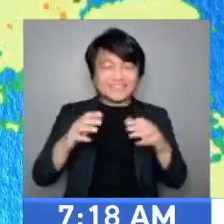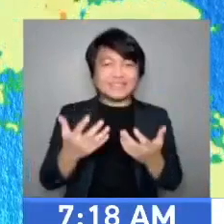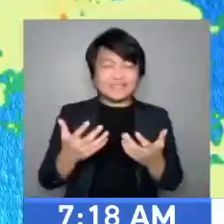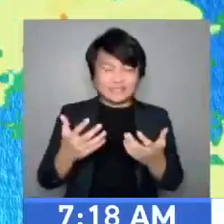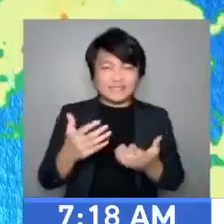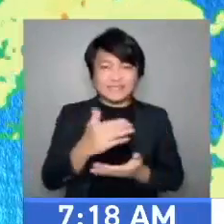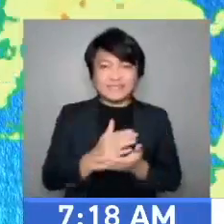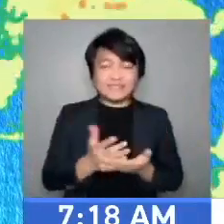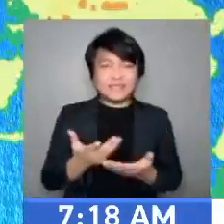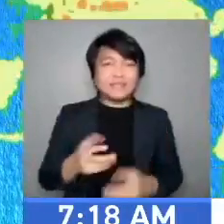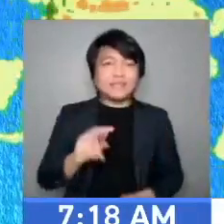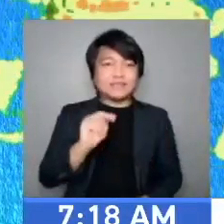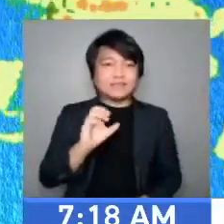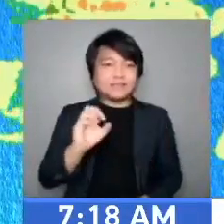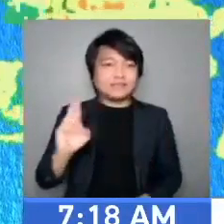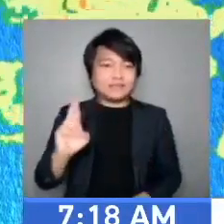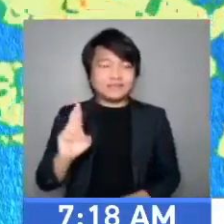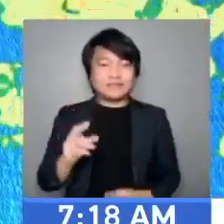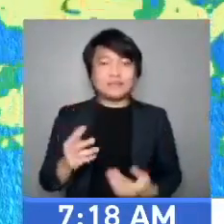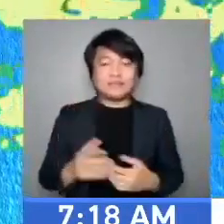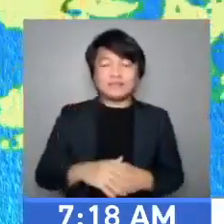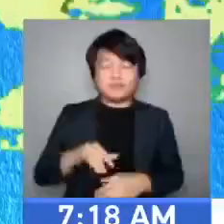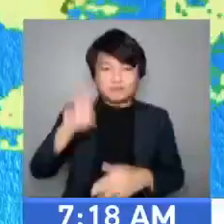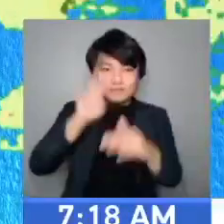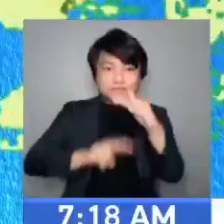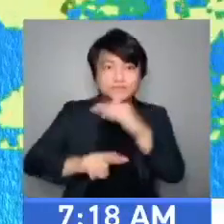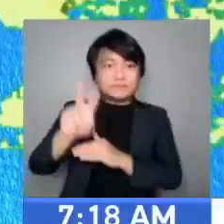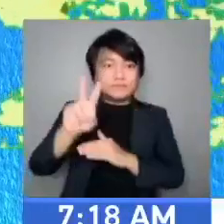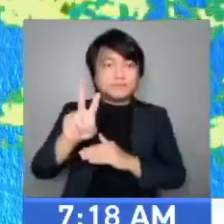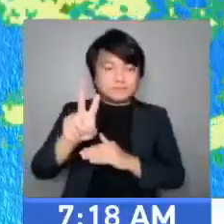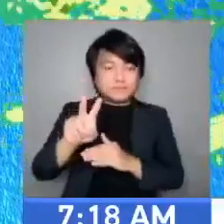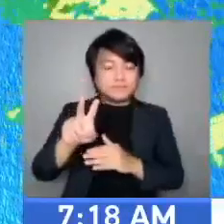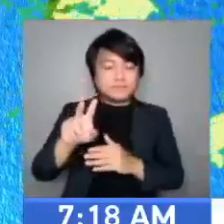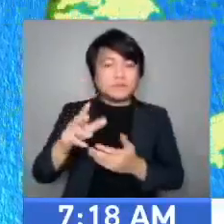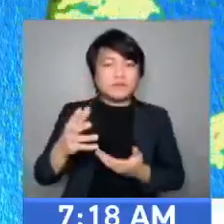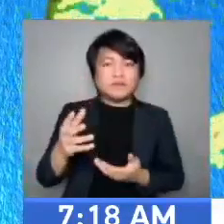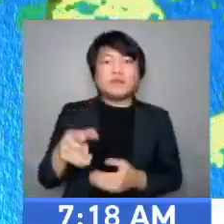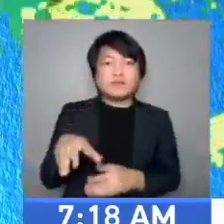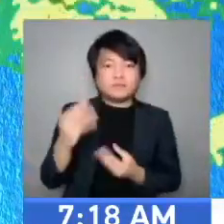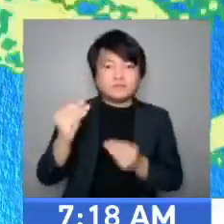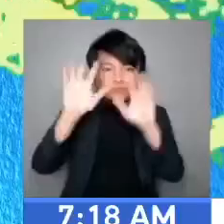Manila base sa rainfall forecast ng MetroWeather.